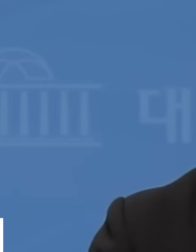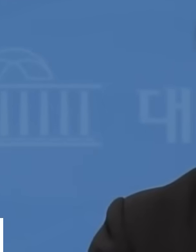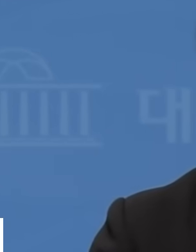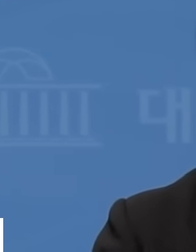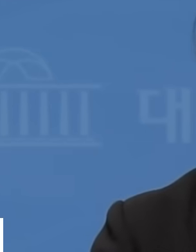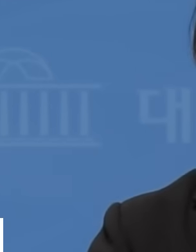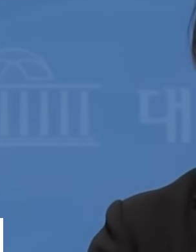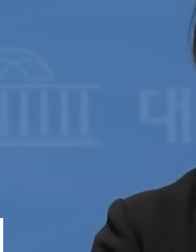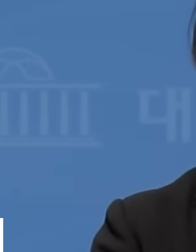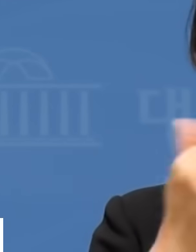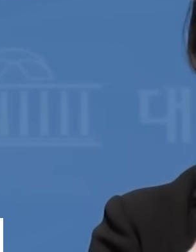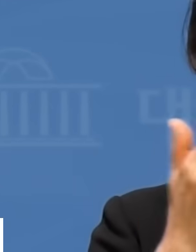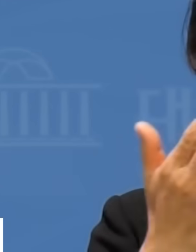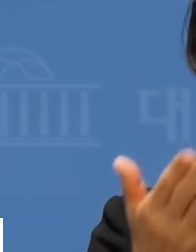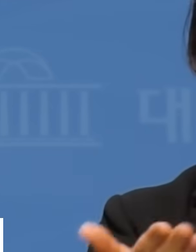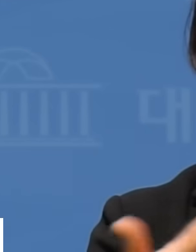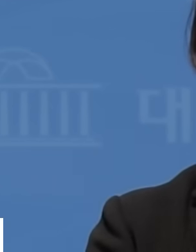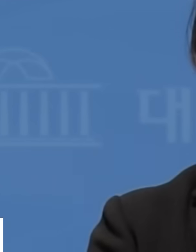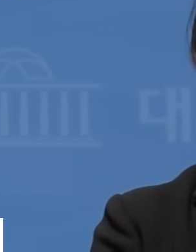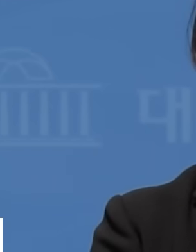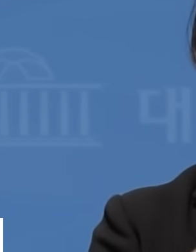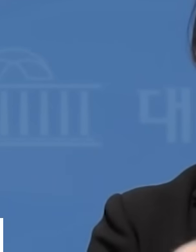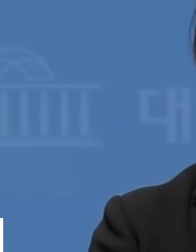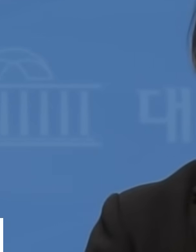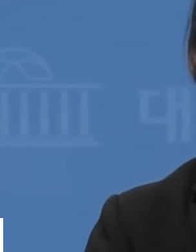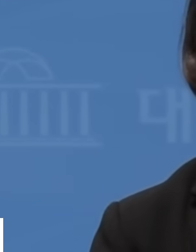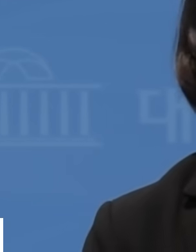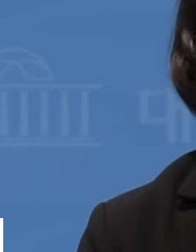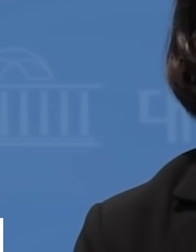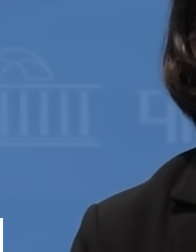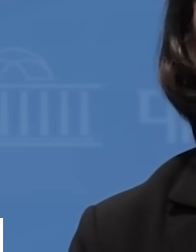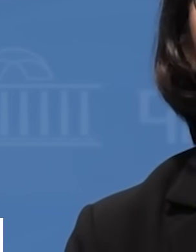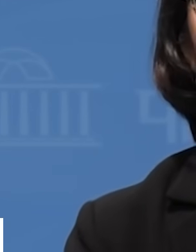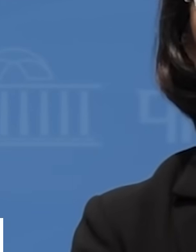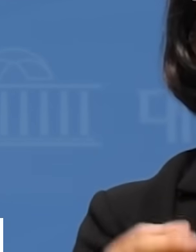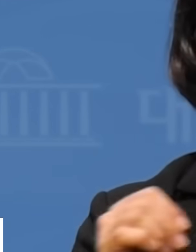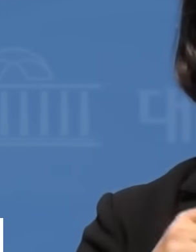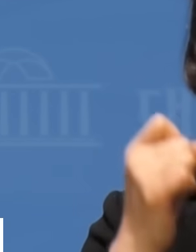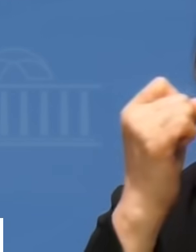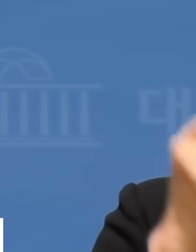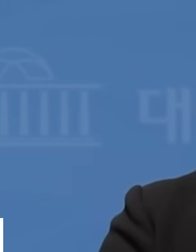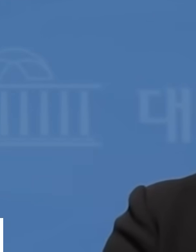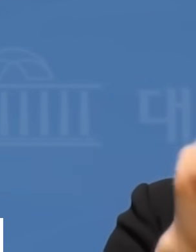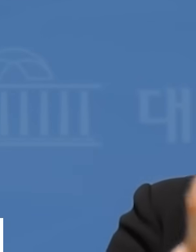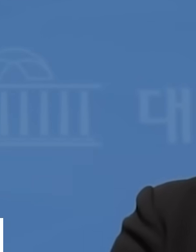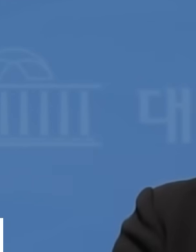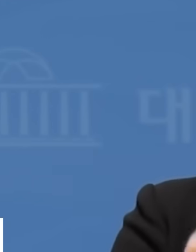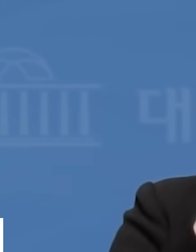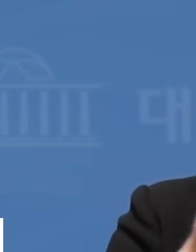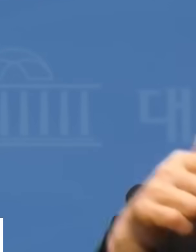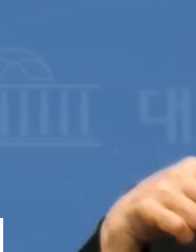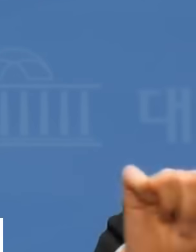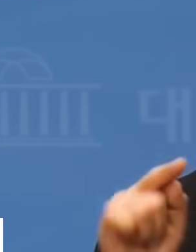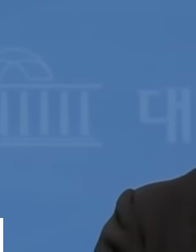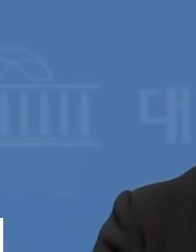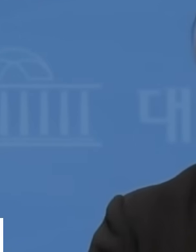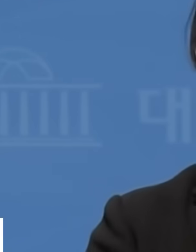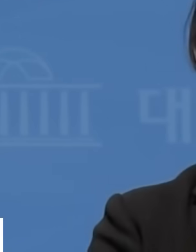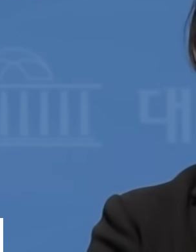예비후보를 소개하는 기자회견을 하기 위해서 이 자리에 섰습니다. 많은 분들이 이미 관심을 갖고 계신데 전상범